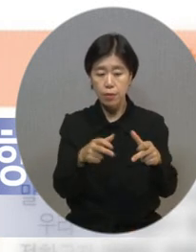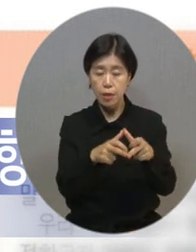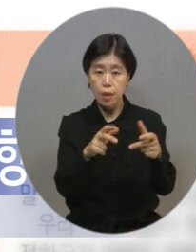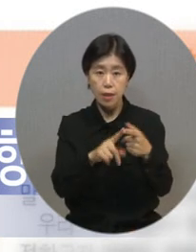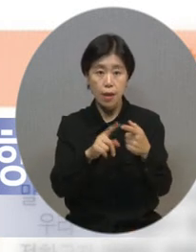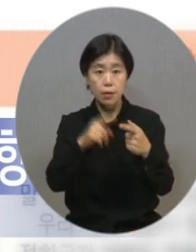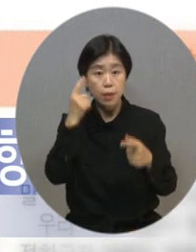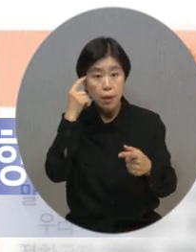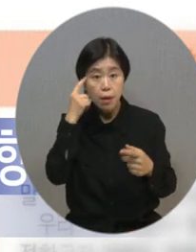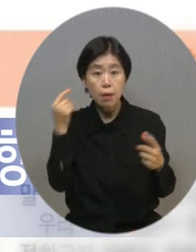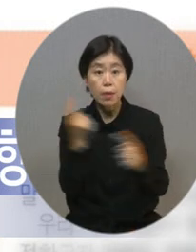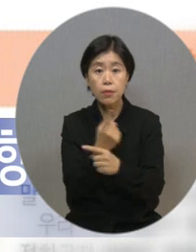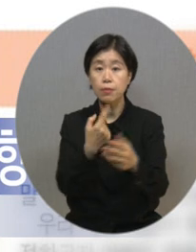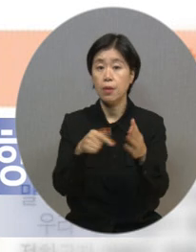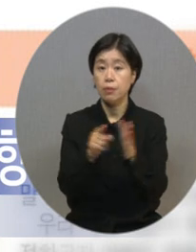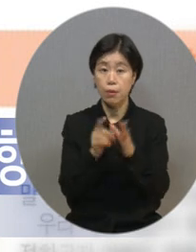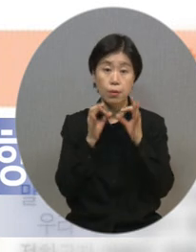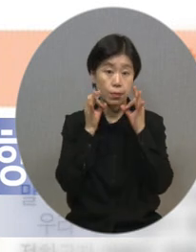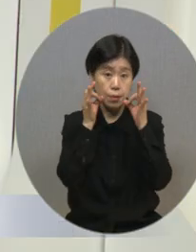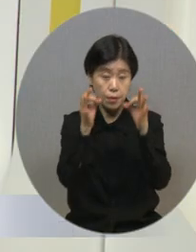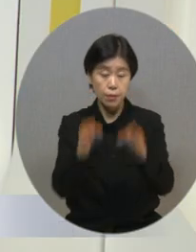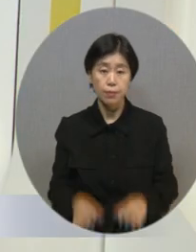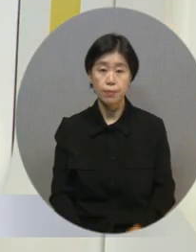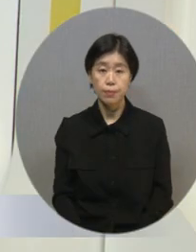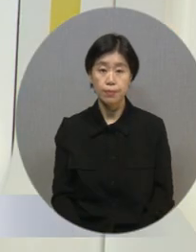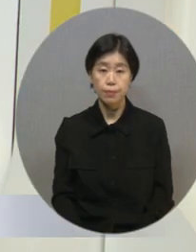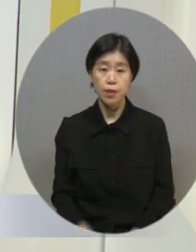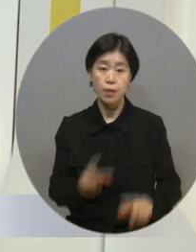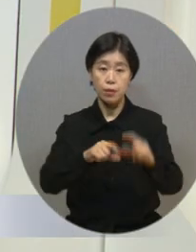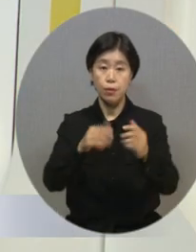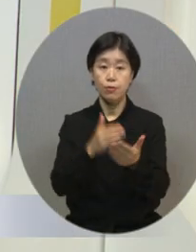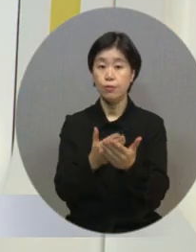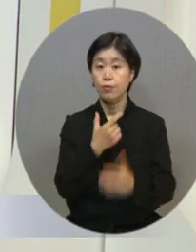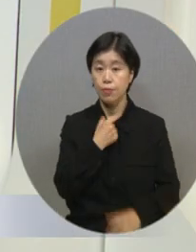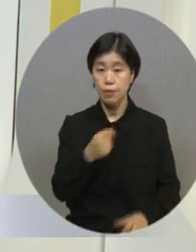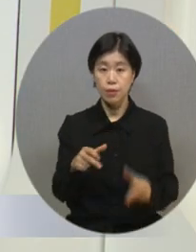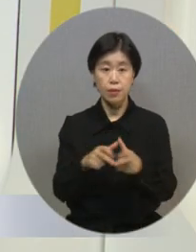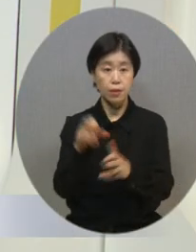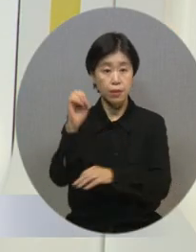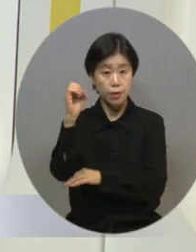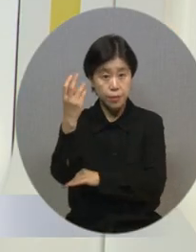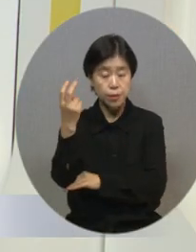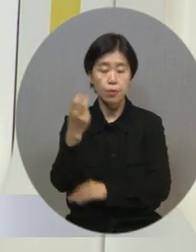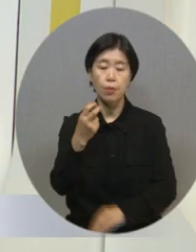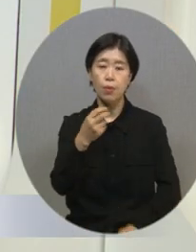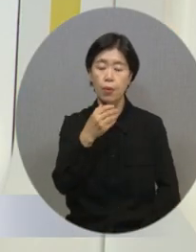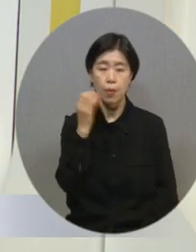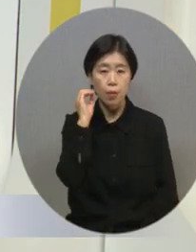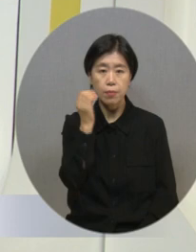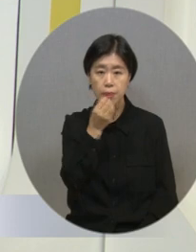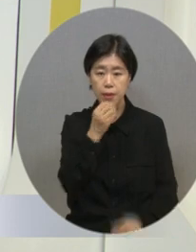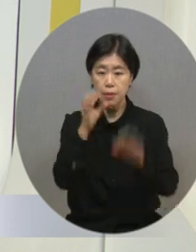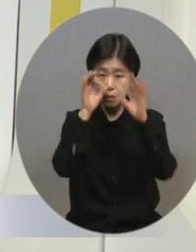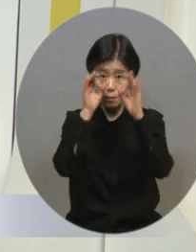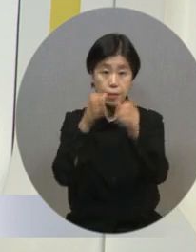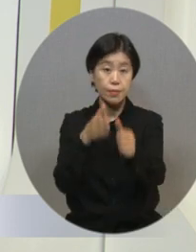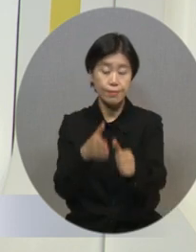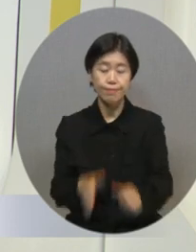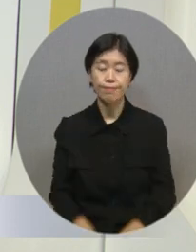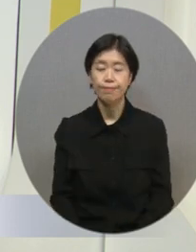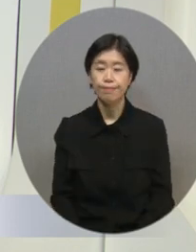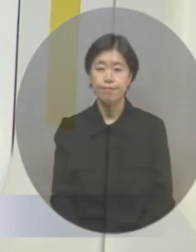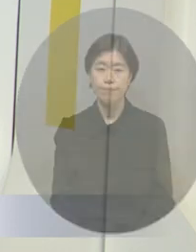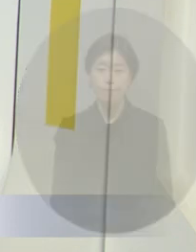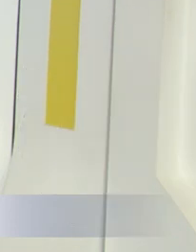위해 노력하겠다고 말했습니다 더 자세한 뉴스는 장애인 신문과 웰페어 뉴스 홈페이지를 통해 확인할